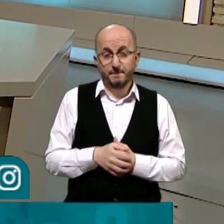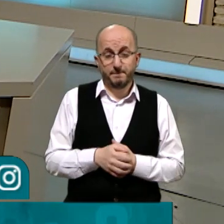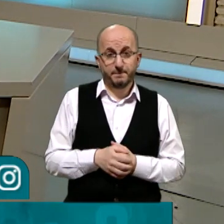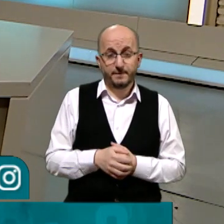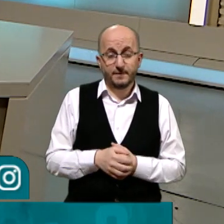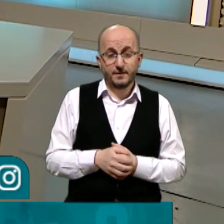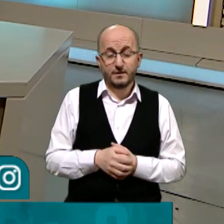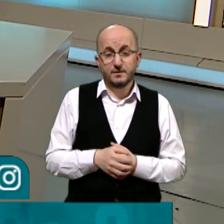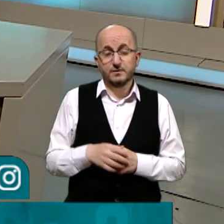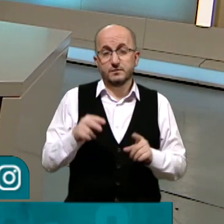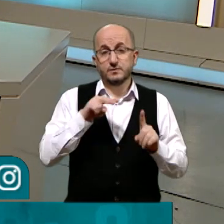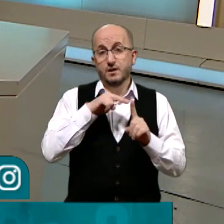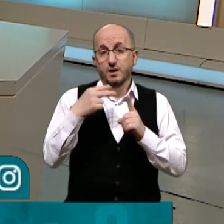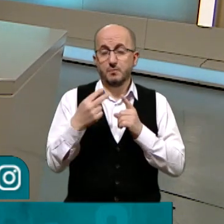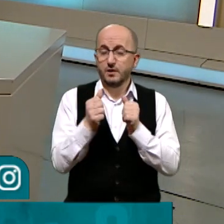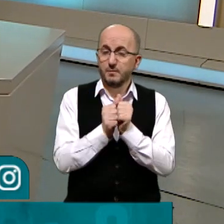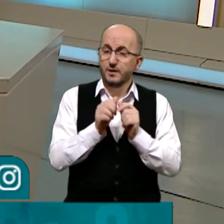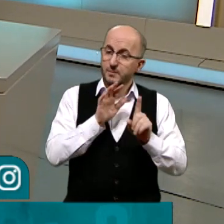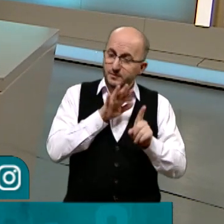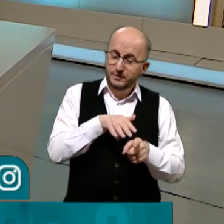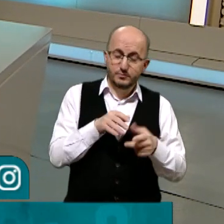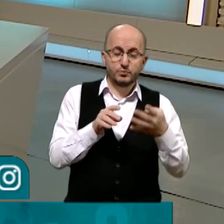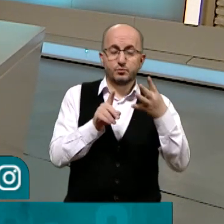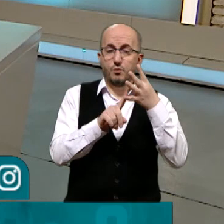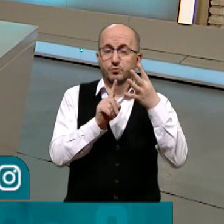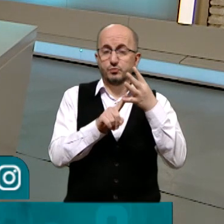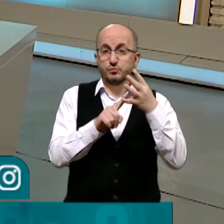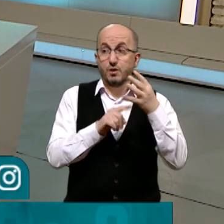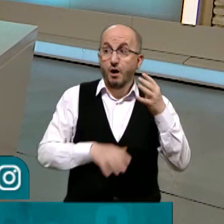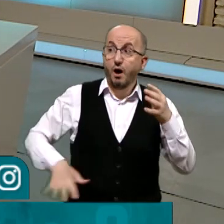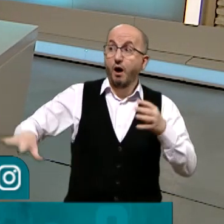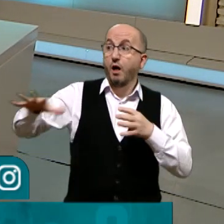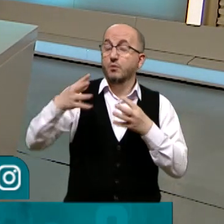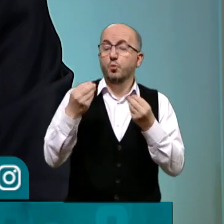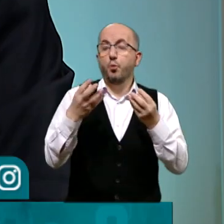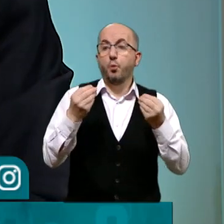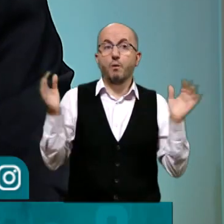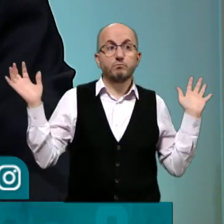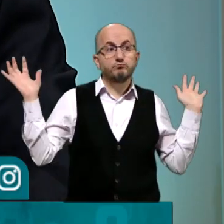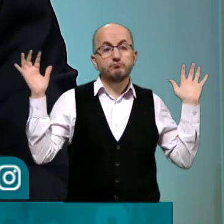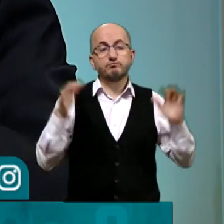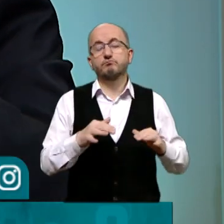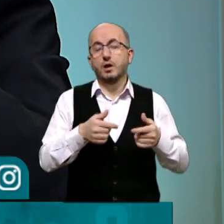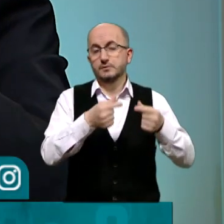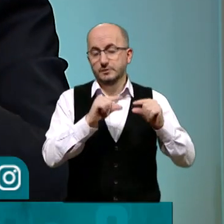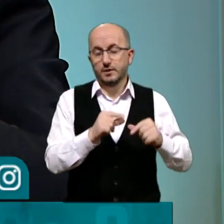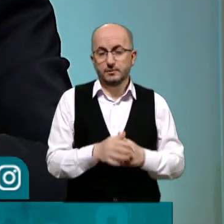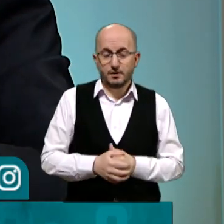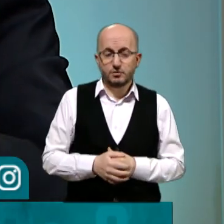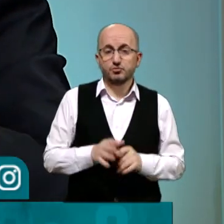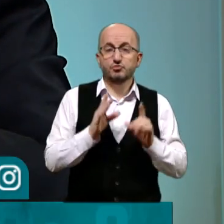şey yapıyorum sahabe-i kirama kıldırmış dördüncü gün halk o kadar çoğalmış ki hadislerde